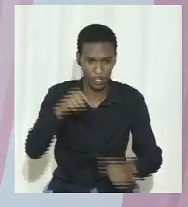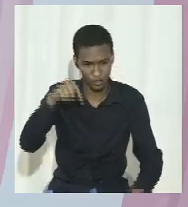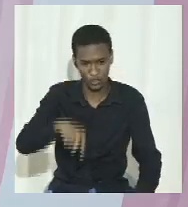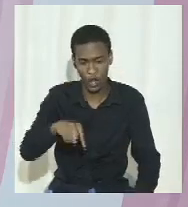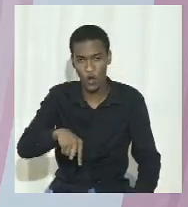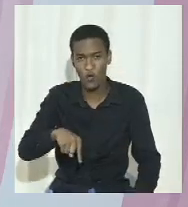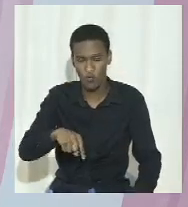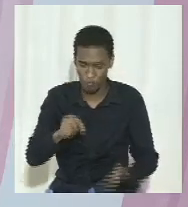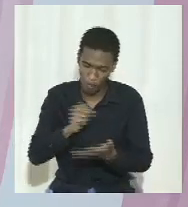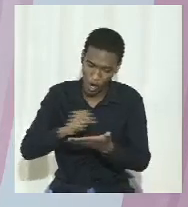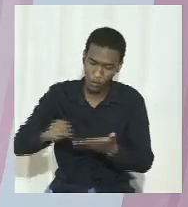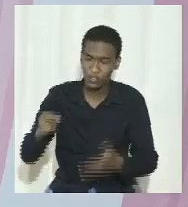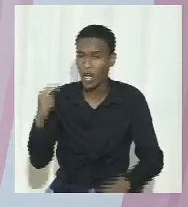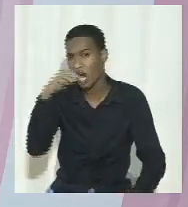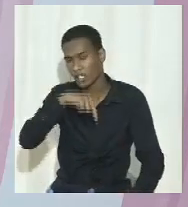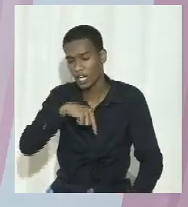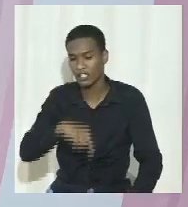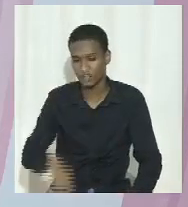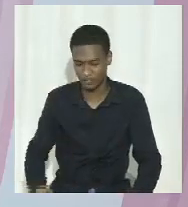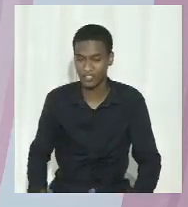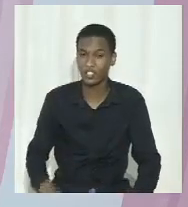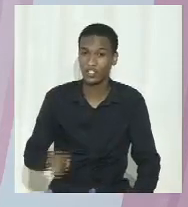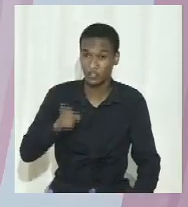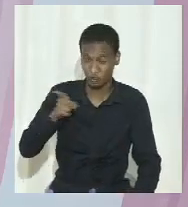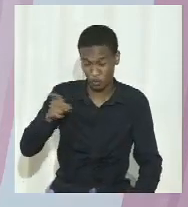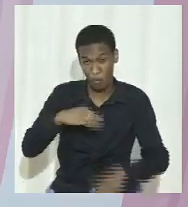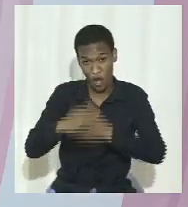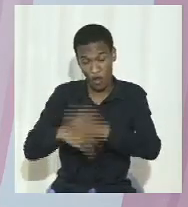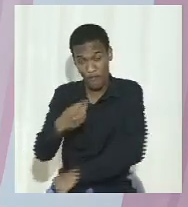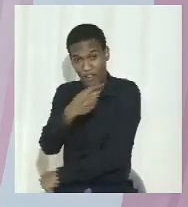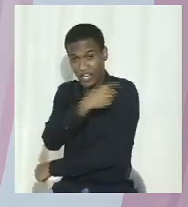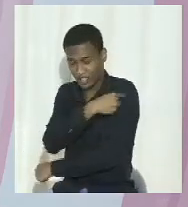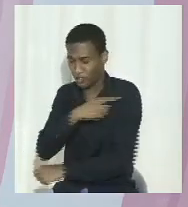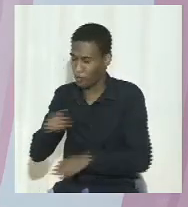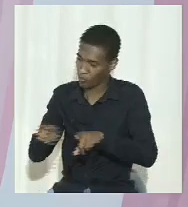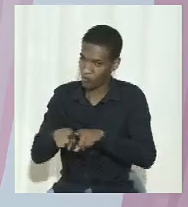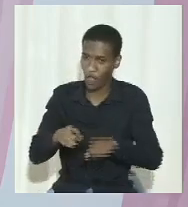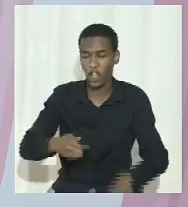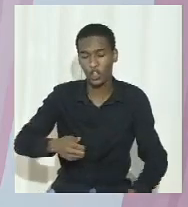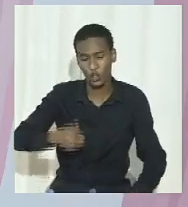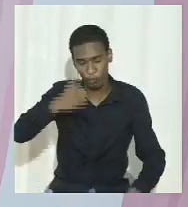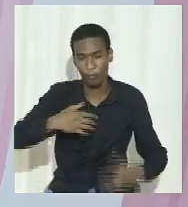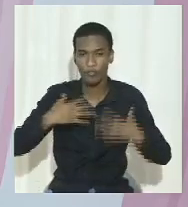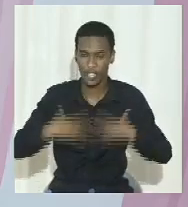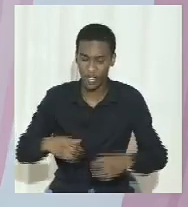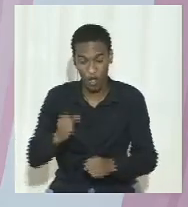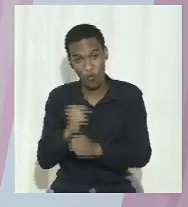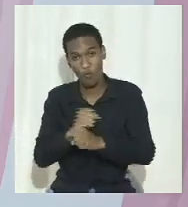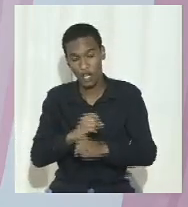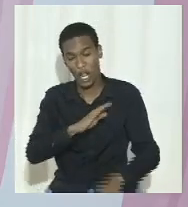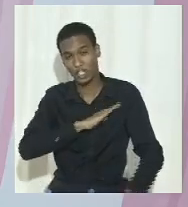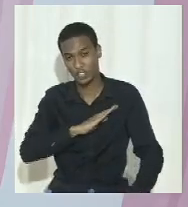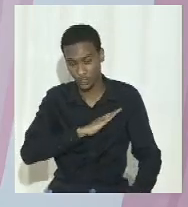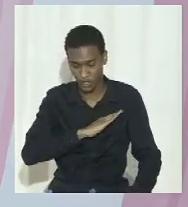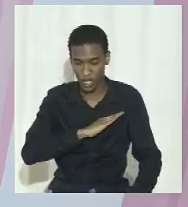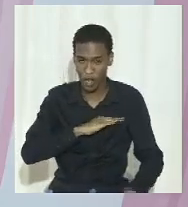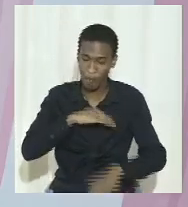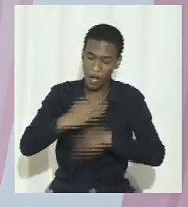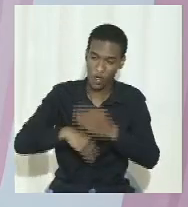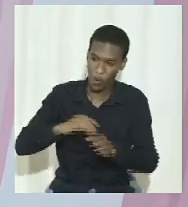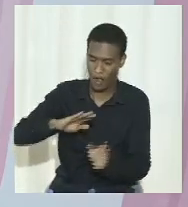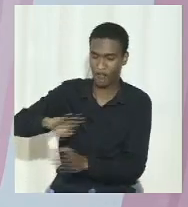dia averina ihany hoe antsitrapo volontaire amin'ny teny frantsay a ny fanaovana ilay